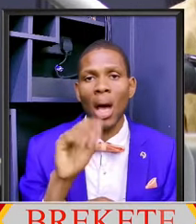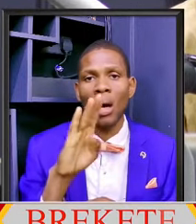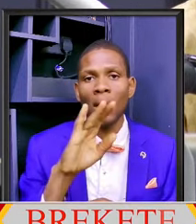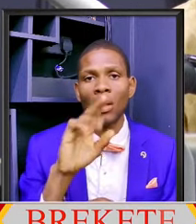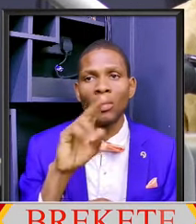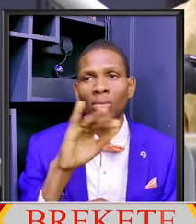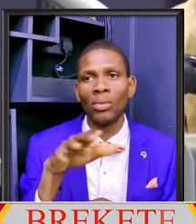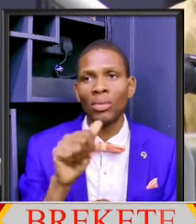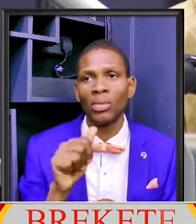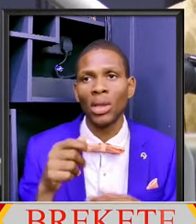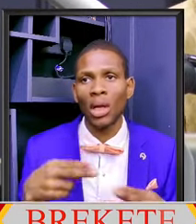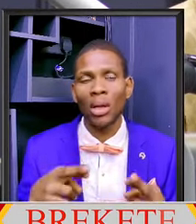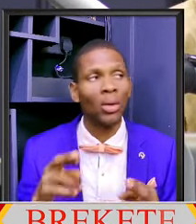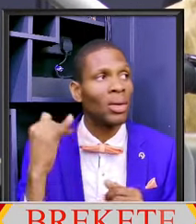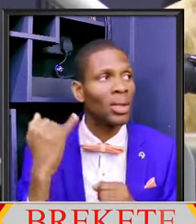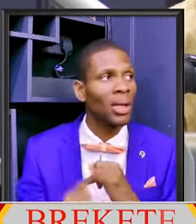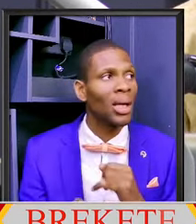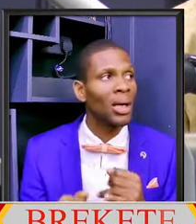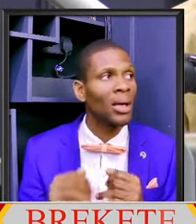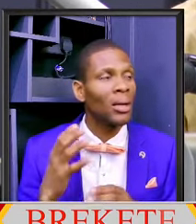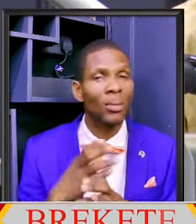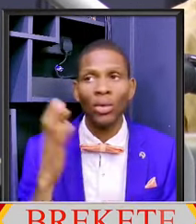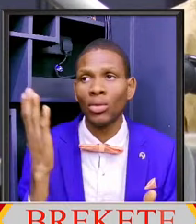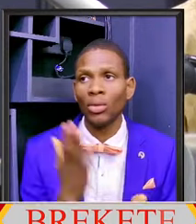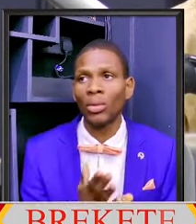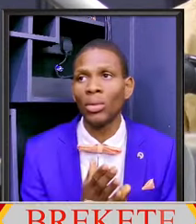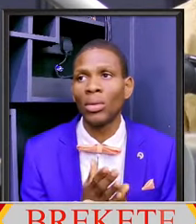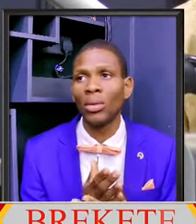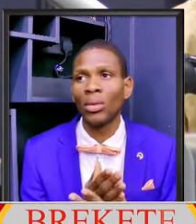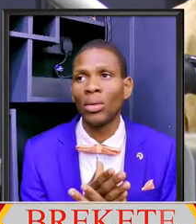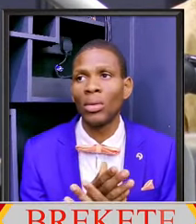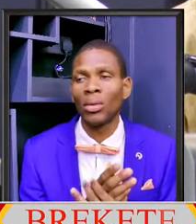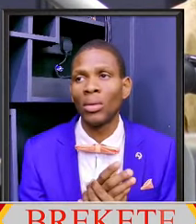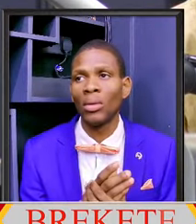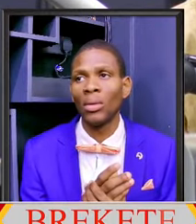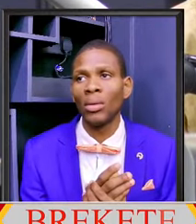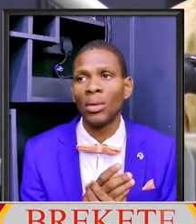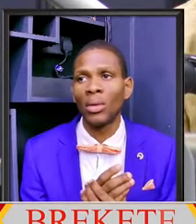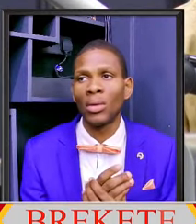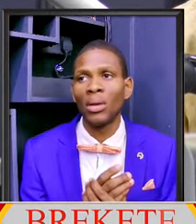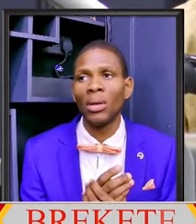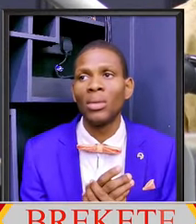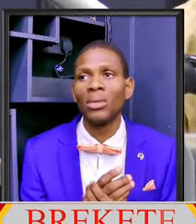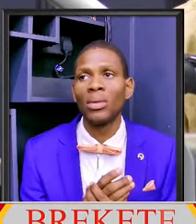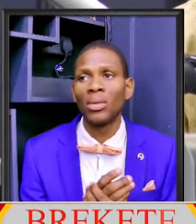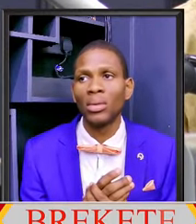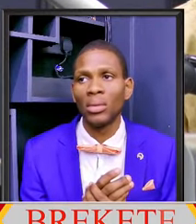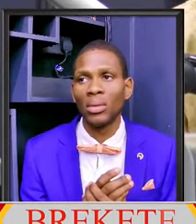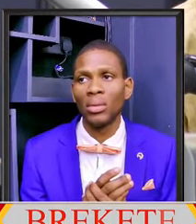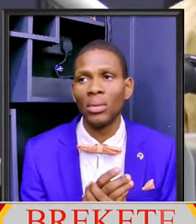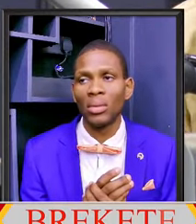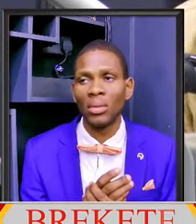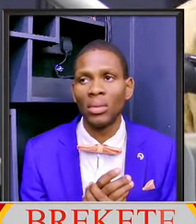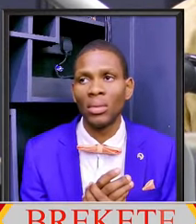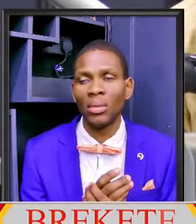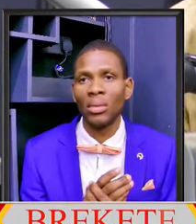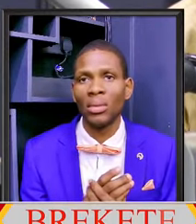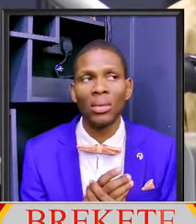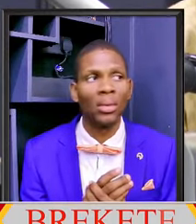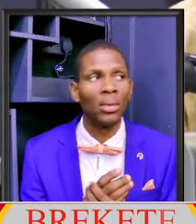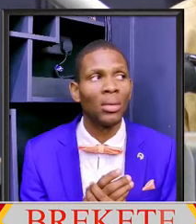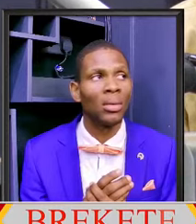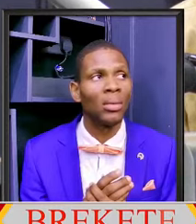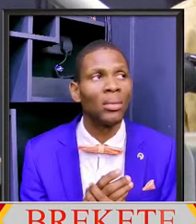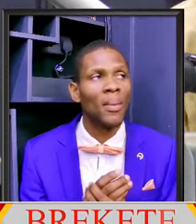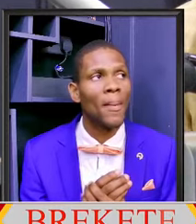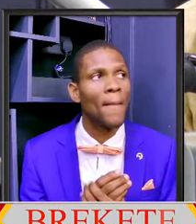ke bude baki ke mun magana mana Abuja Road last bus stop Yeah? Abuja Road last bus stop. Yeah, why? Can you